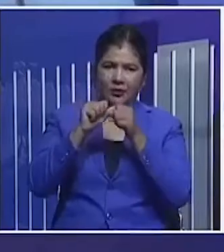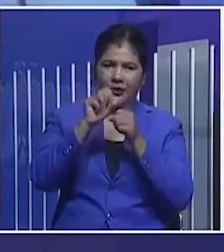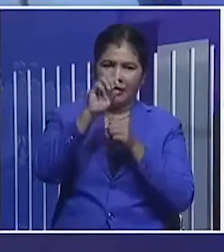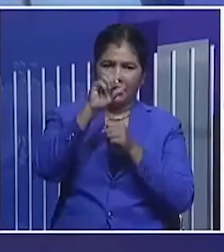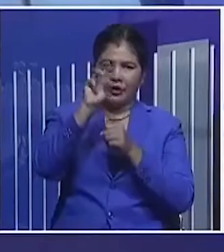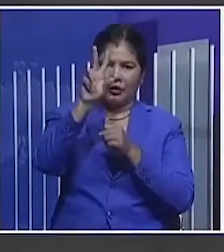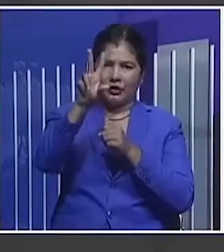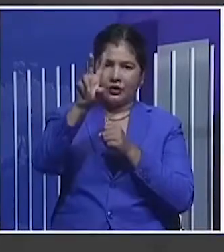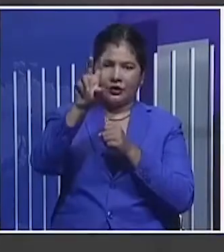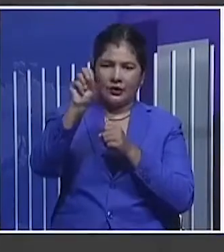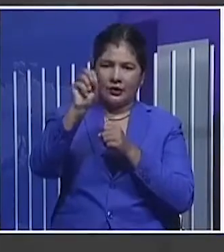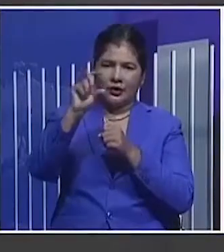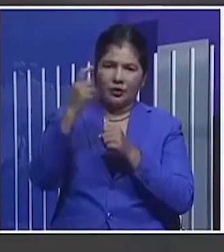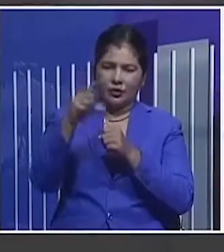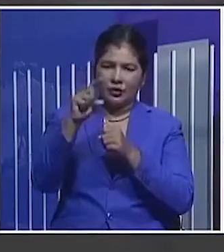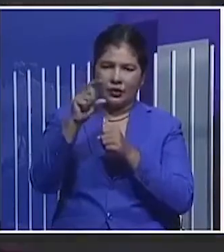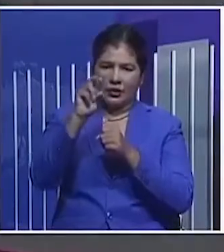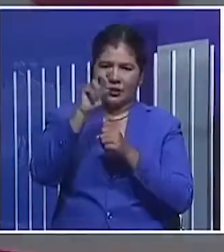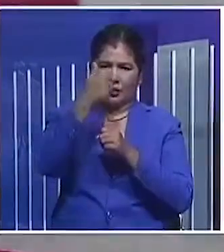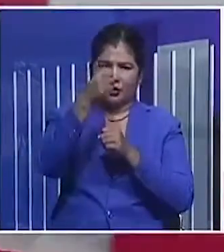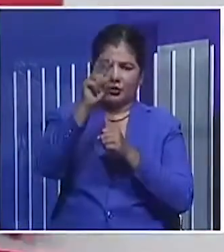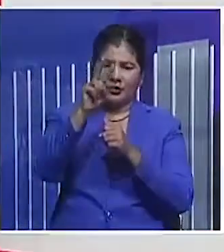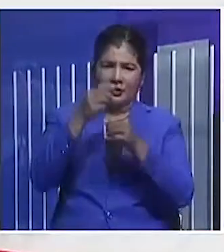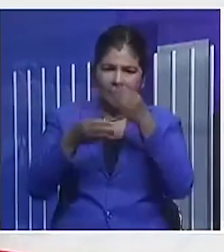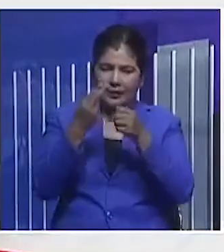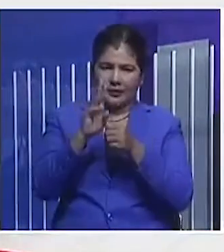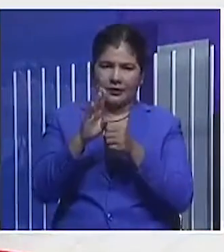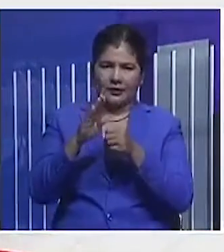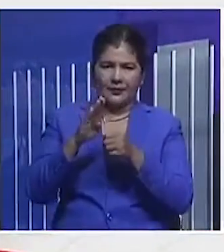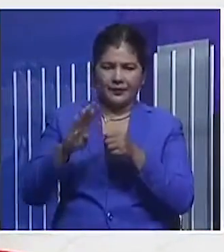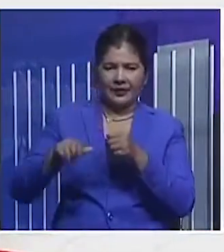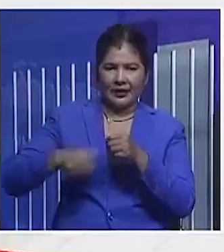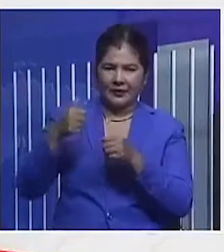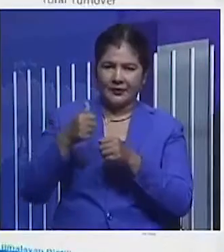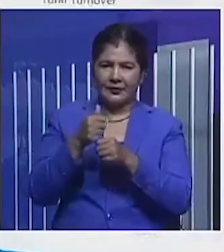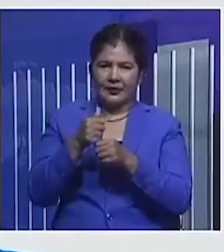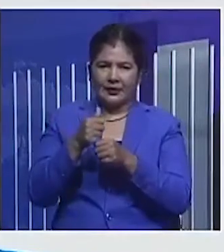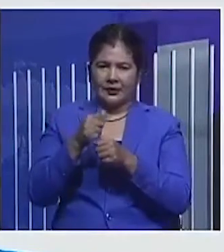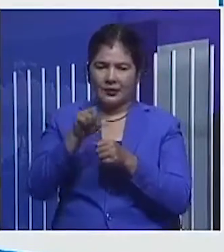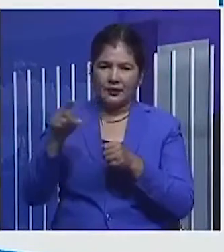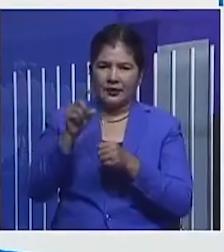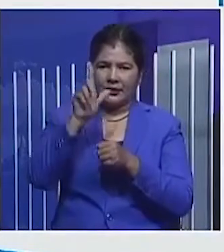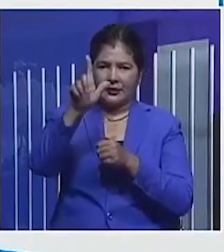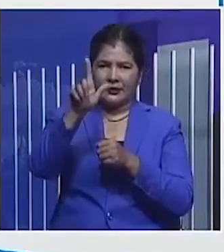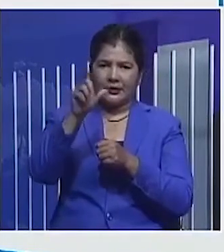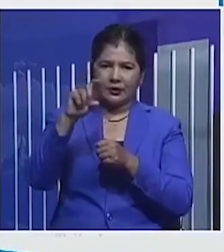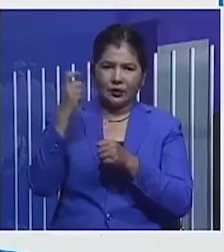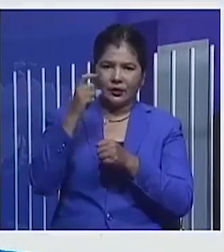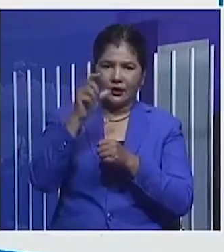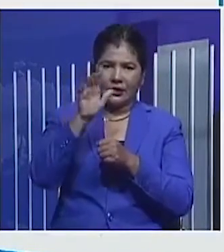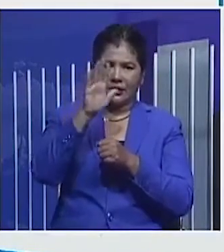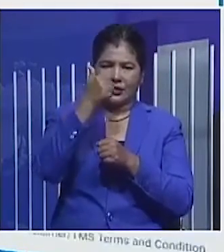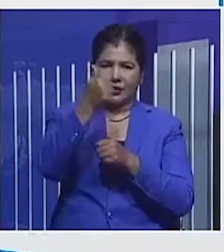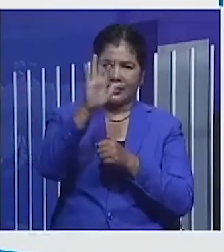1,80,62,00,000 रुपियाँमा कारोबार भएका छन्। सबैभन्दा धेरै लाइफ इन्सुरेन्स कर्पोरेसन नेपालको शेयर 7,65,00,000